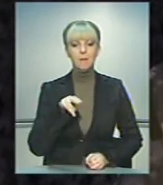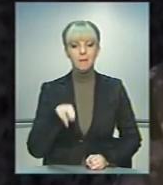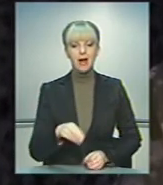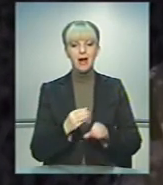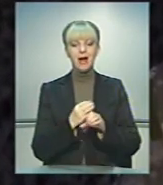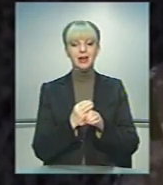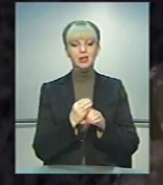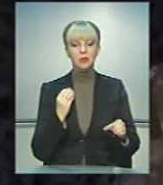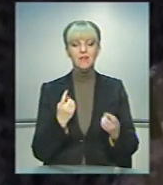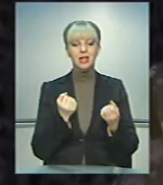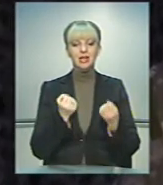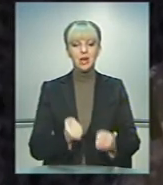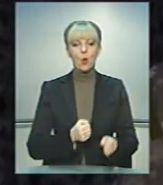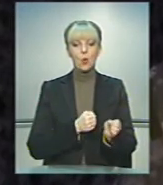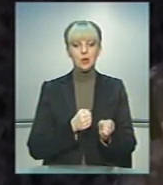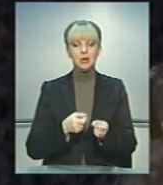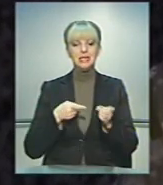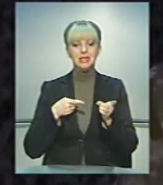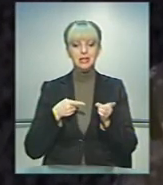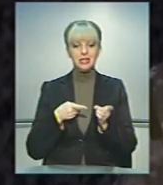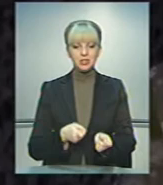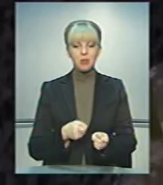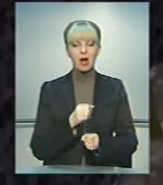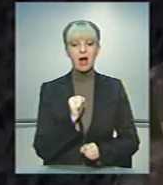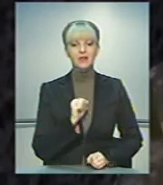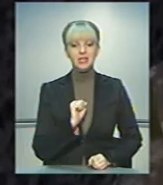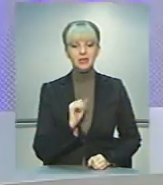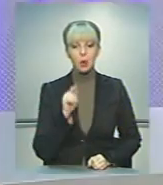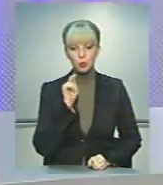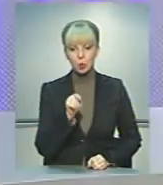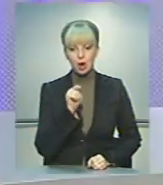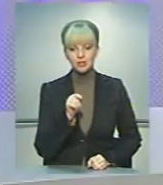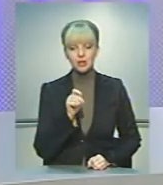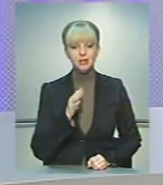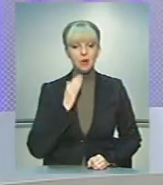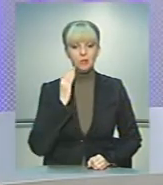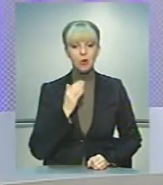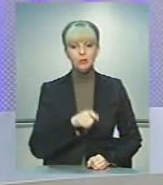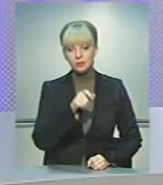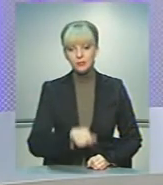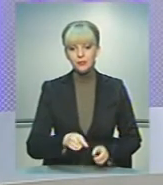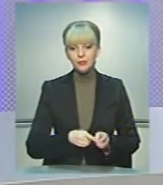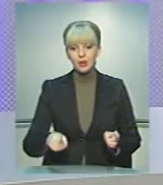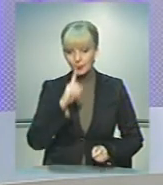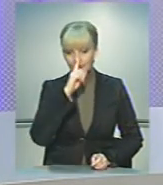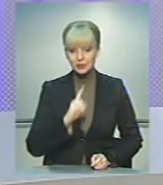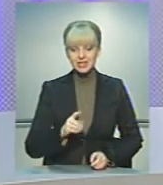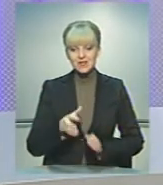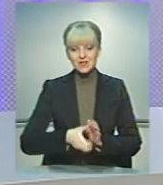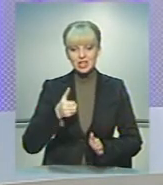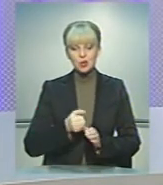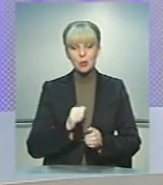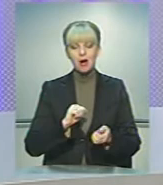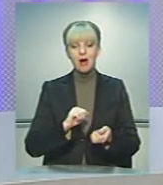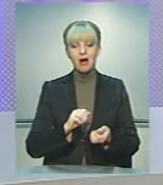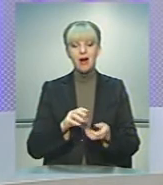гранатометів, великокаліберних кулеметів та стрілецької зброї Авдіївку та Луганське. На Буковині ділки впродовж місяця видобували